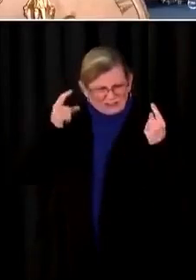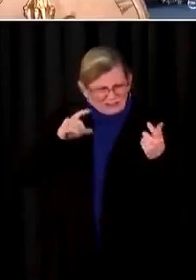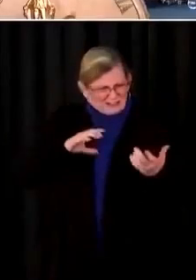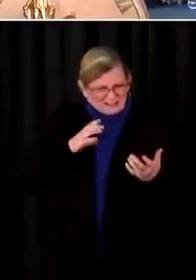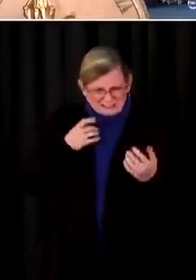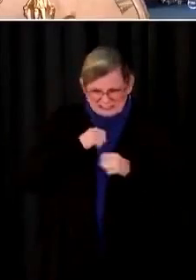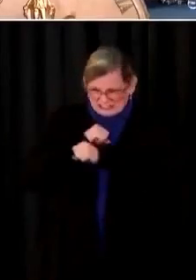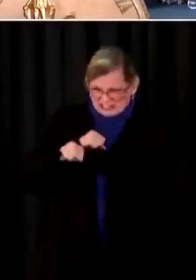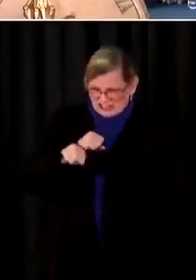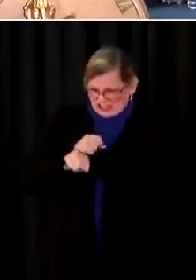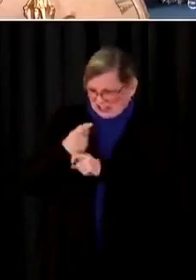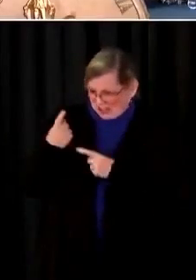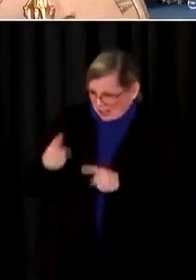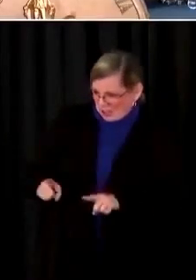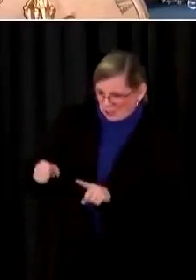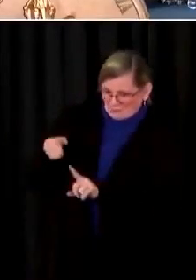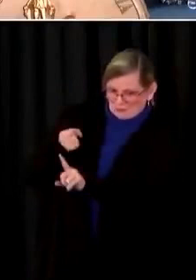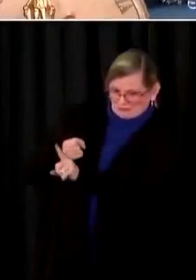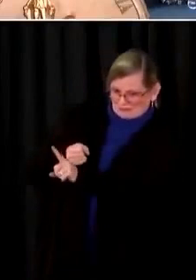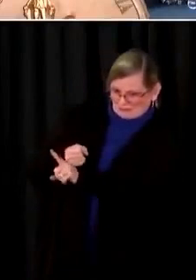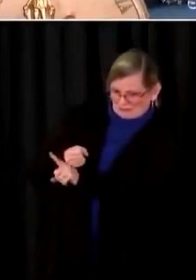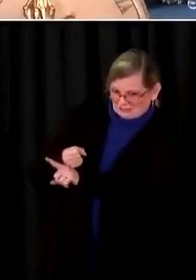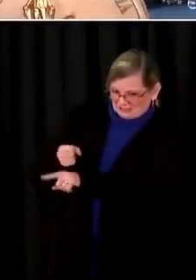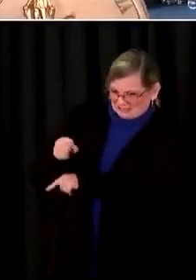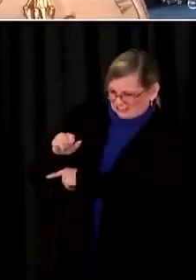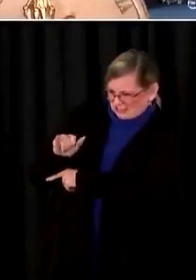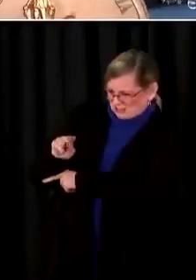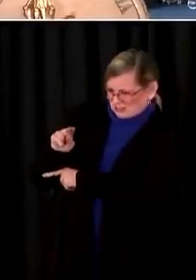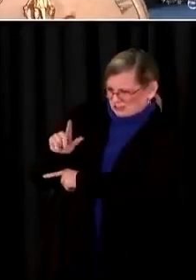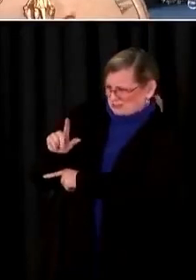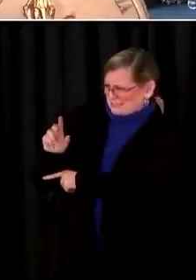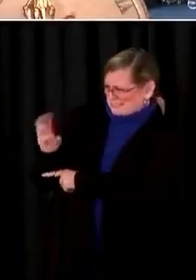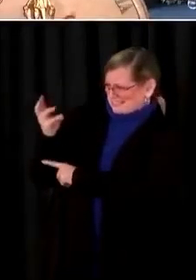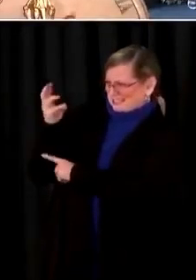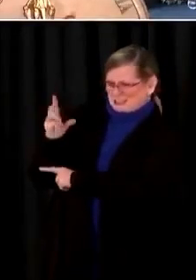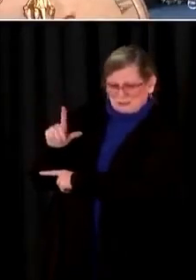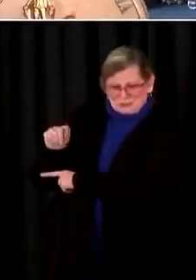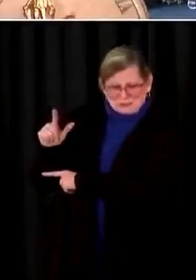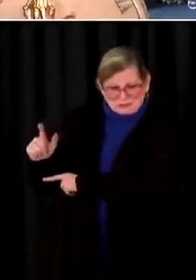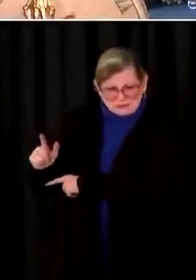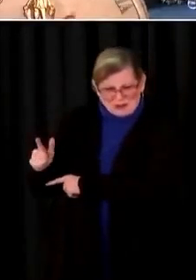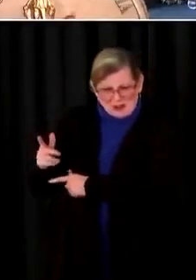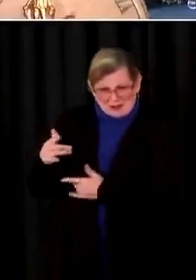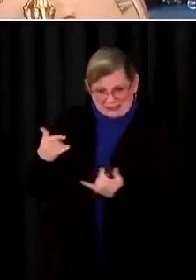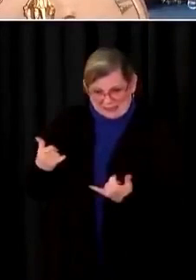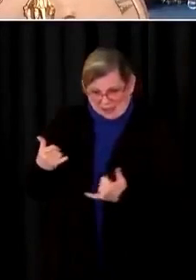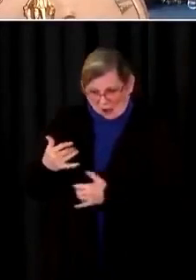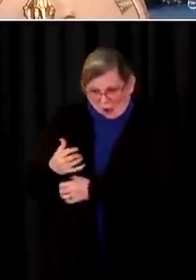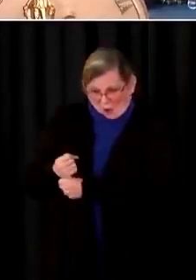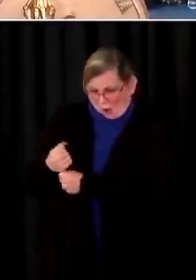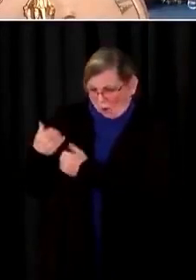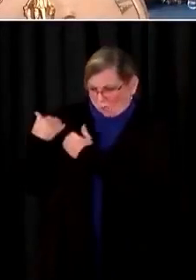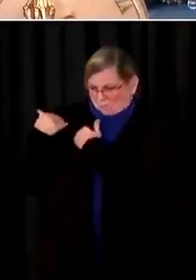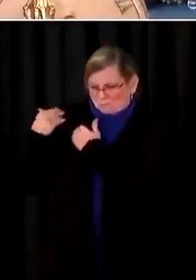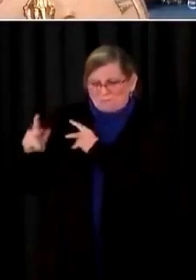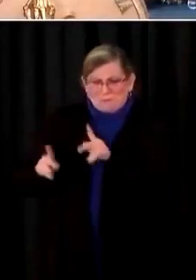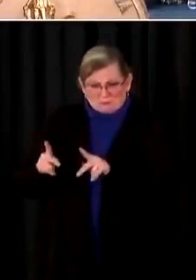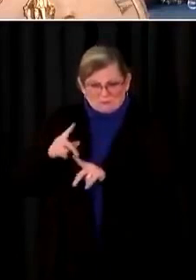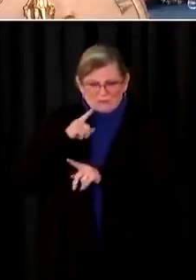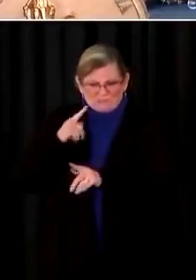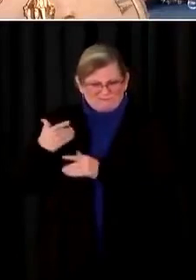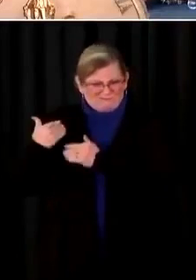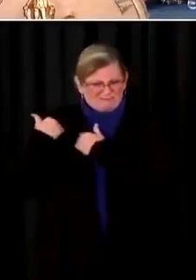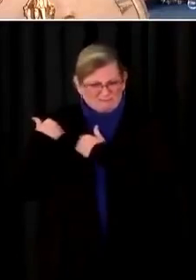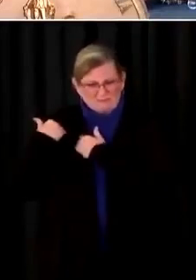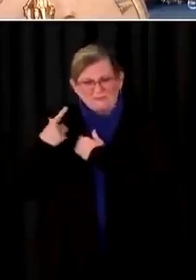高级顾问史蒂芬·米勒、人事主管麦克恩提以及社交媒体主管斯卡维诺。有关人士表示，现在伊